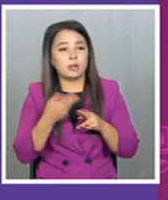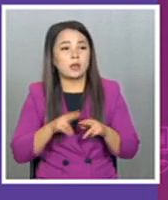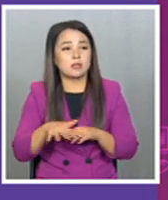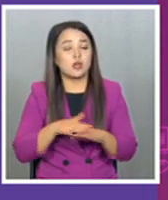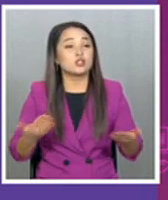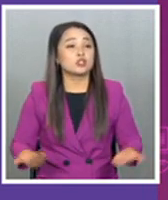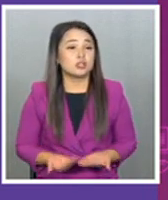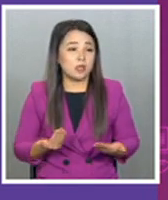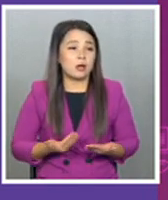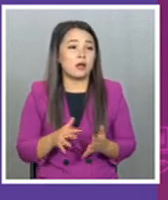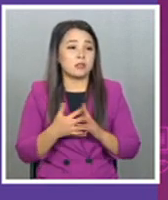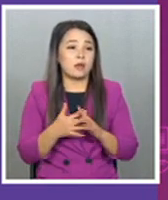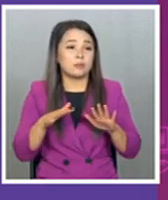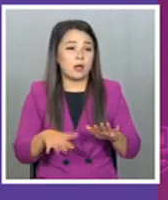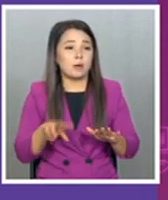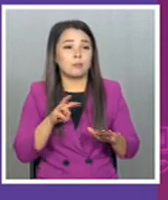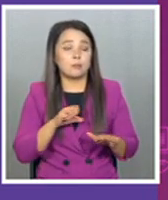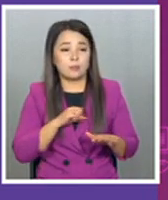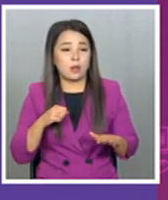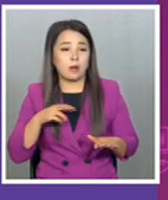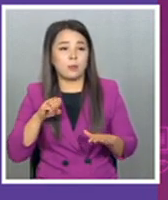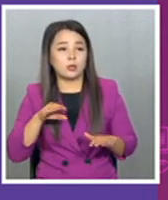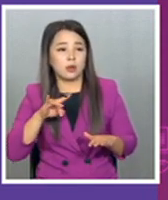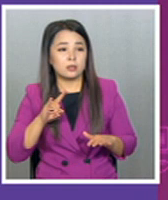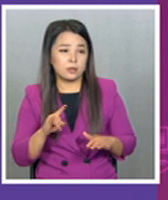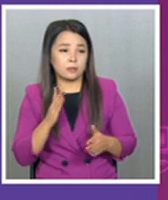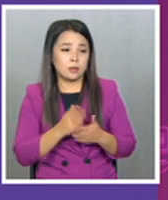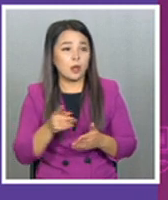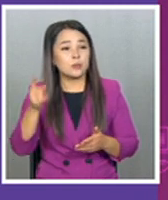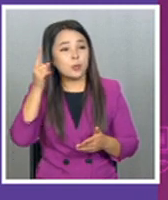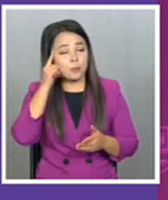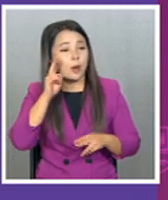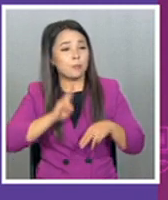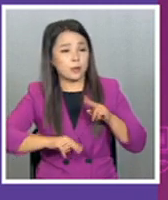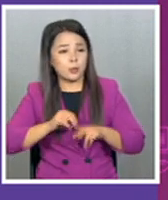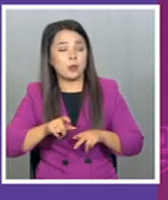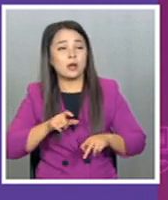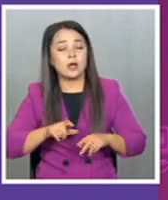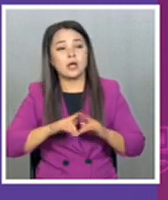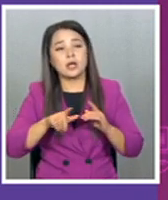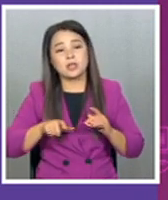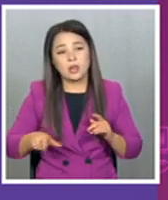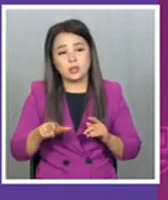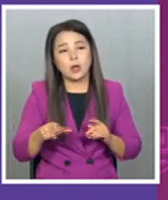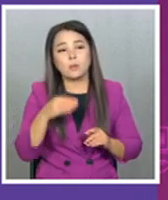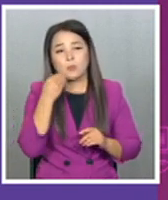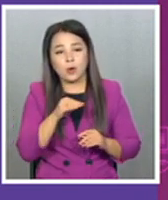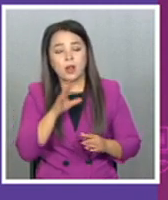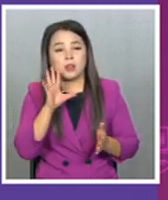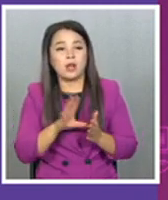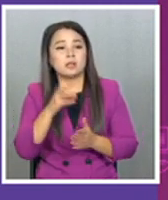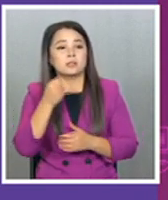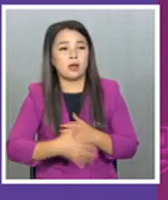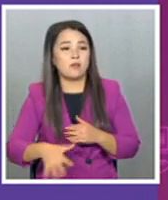жителей деревеньки, но и для самой матеры. Надумали построить на реке мощную электростанцию. И